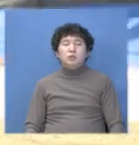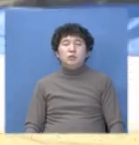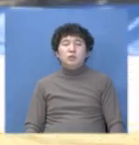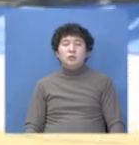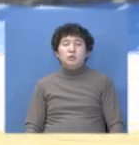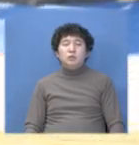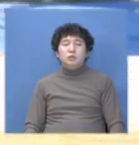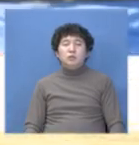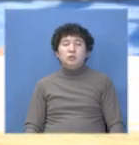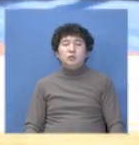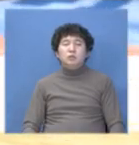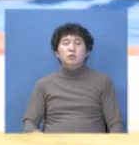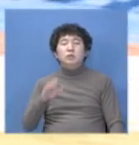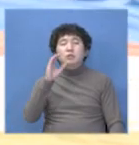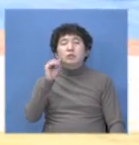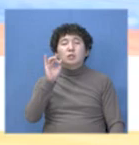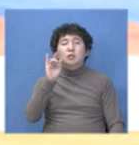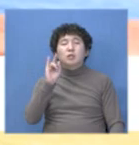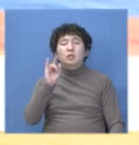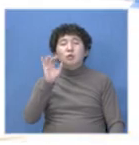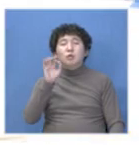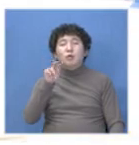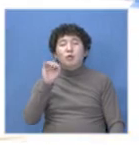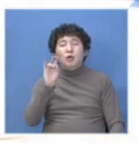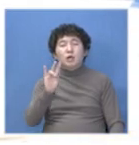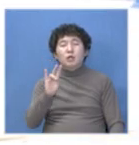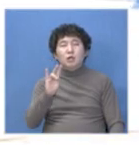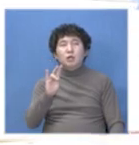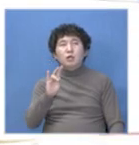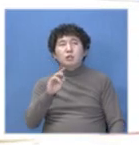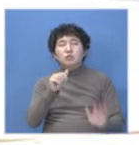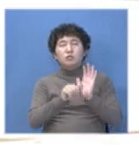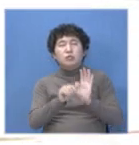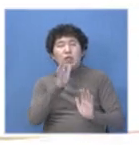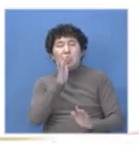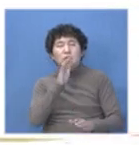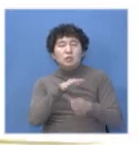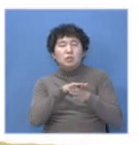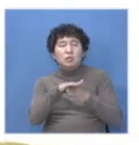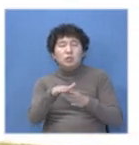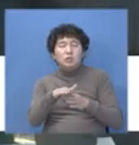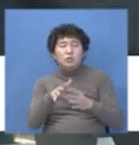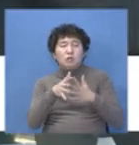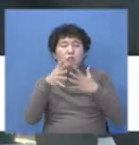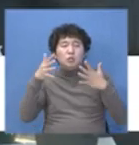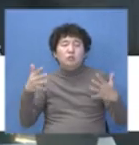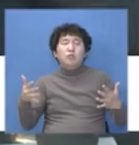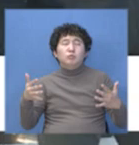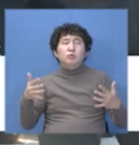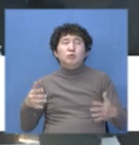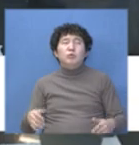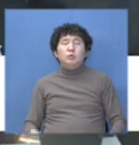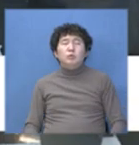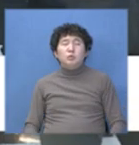Сарыөлең ауылдық округінің 60 жылдық мерейтойы жоғары деңгейде аталып өтті. Ауа райының қолайсыздығына қарамастан жиналған халық қарасы